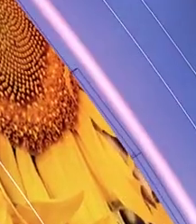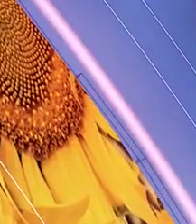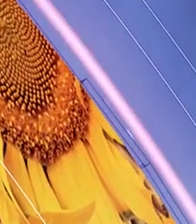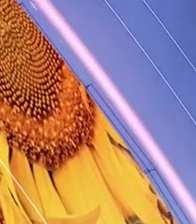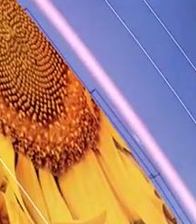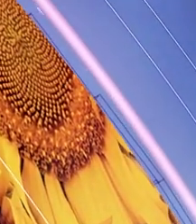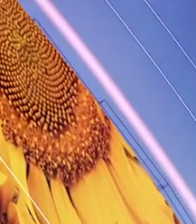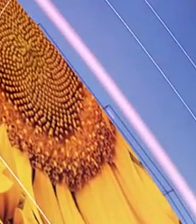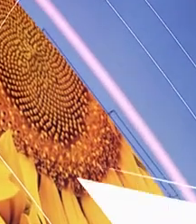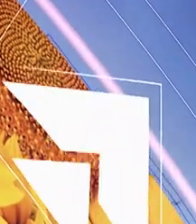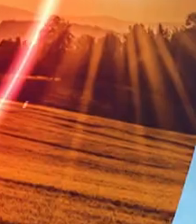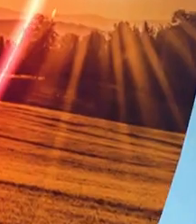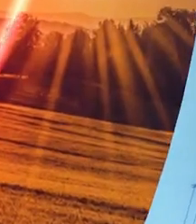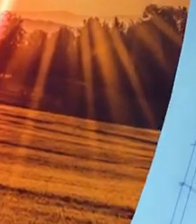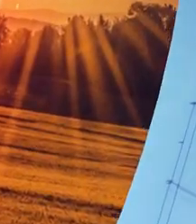МУЗЫКАЛЬНАЯ ЗАСТАВКА